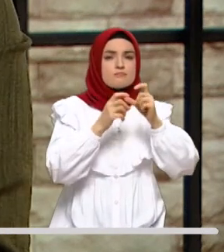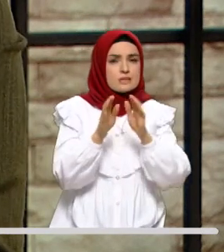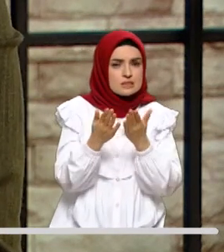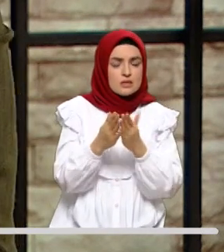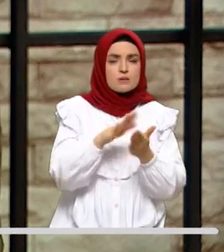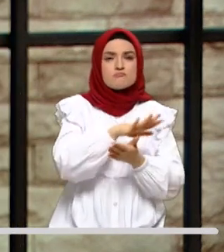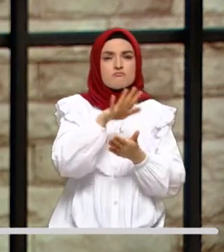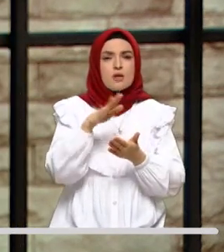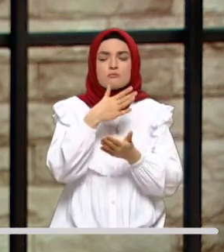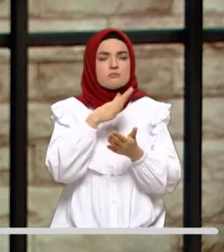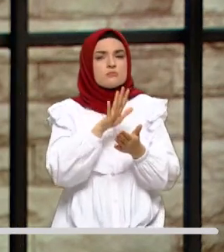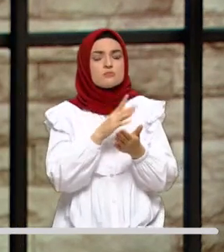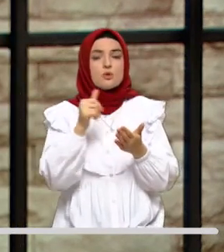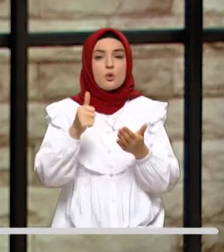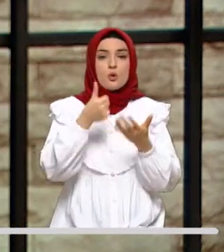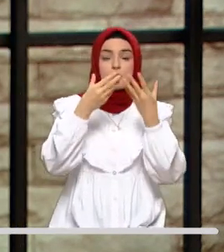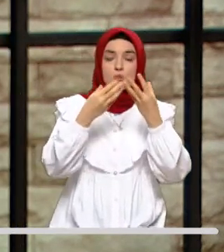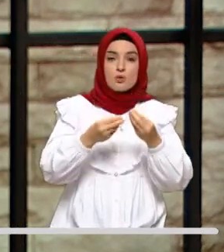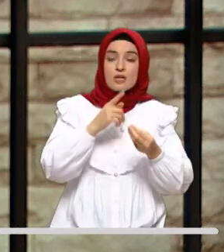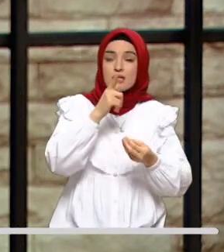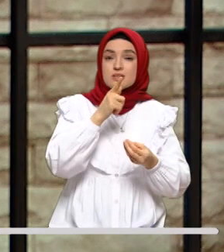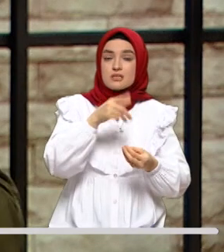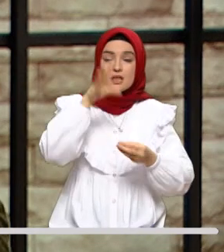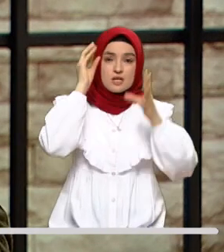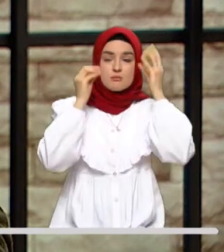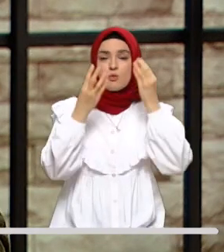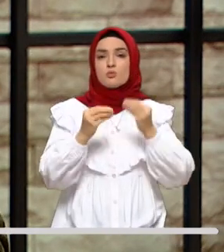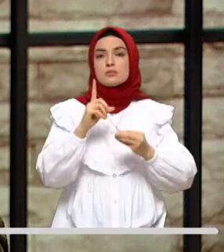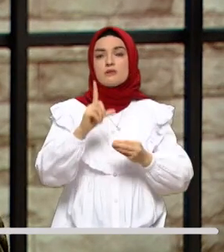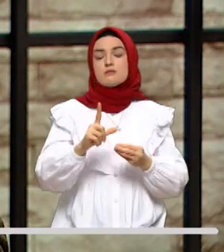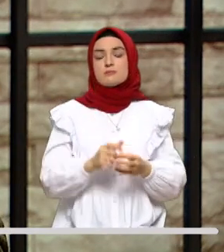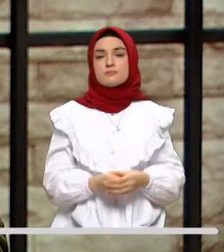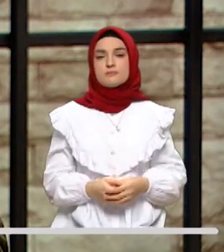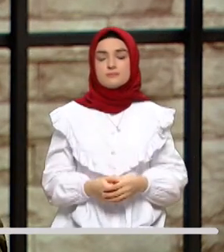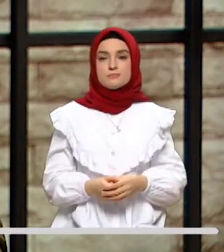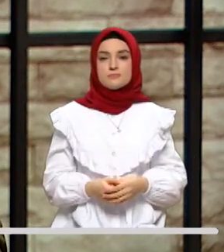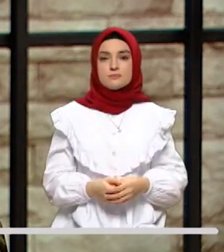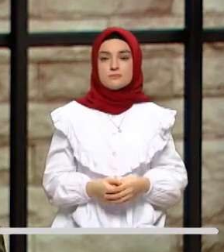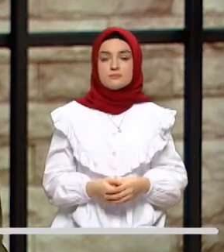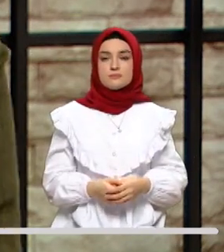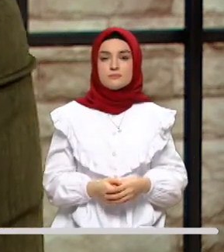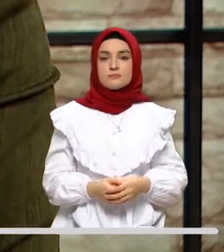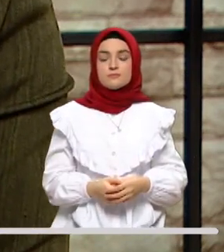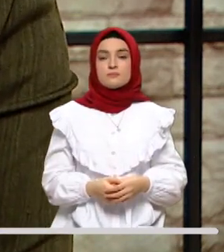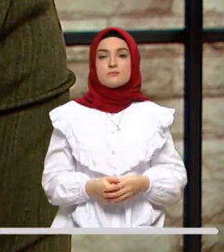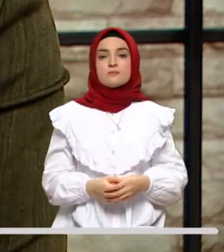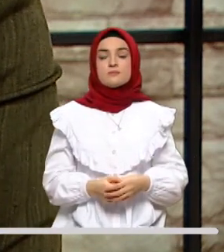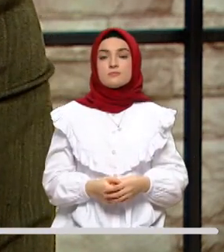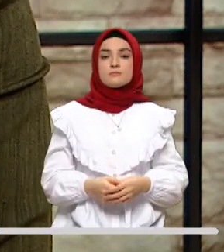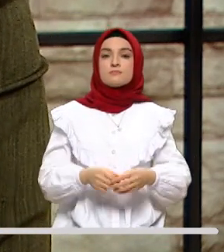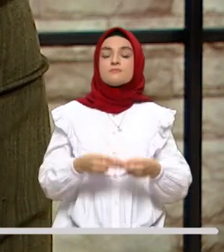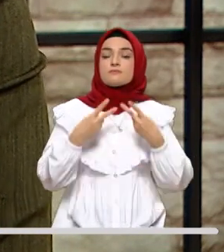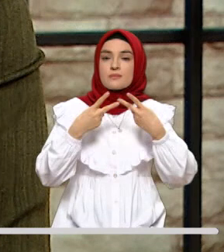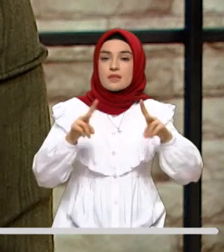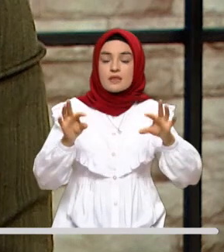hepsini bilmesek de önemli şiirleri ezberimizde olması gerekir. Evet. O bakın İstiklal